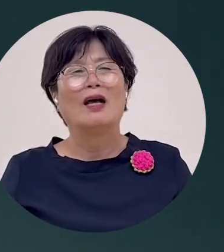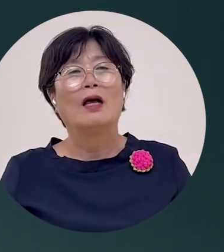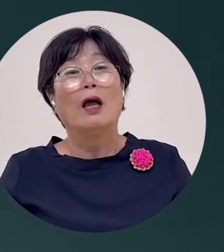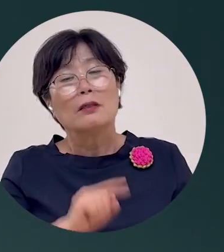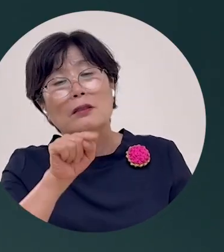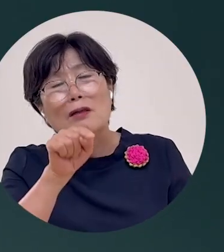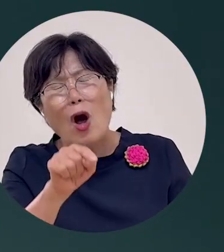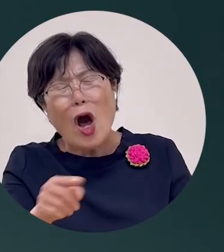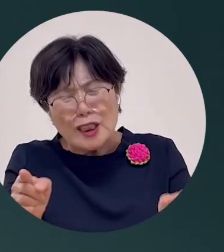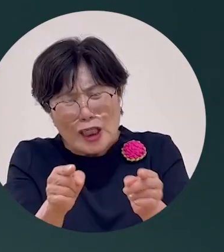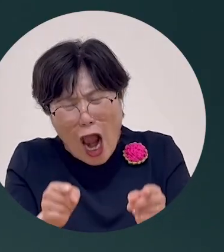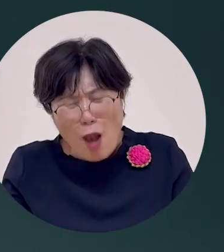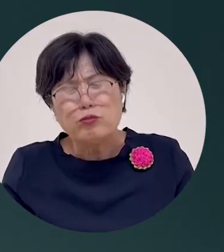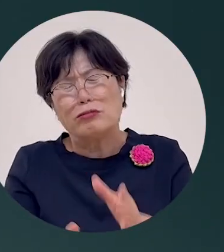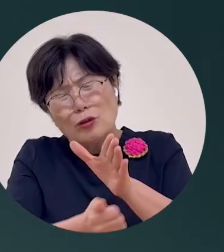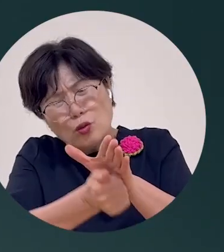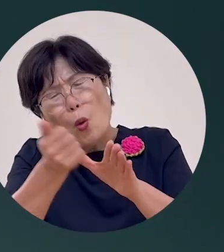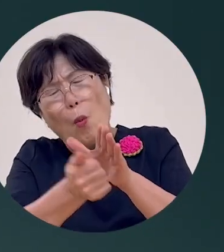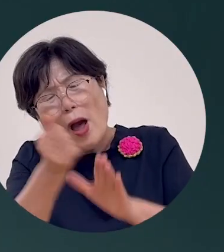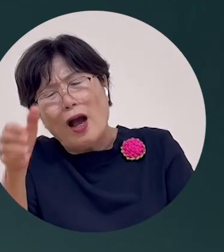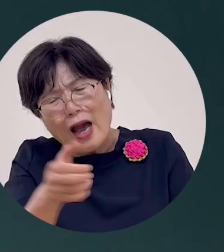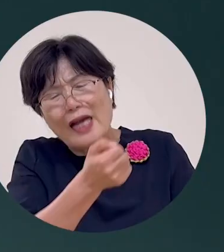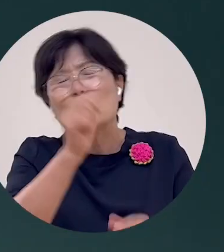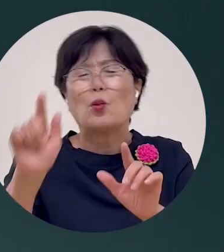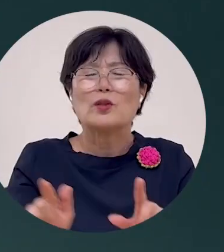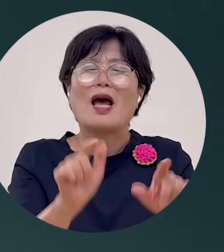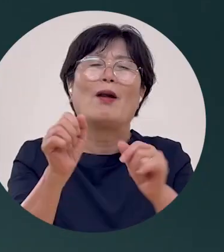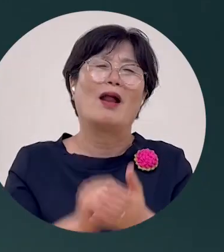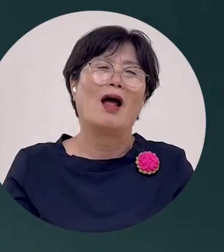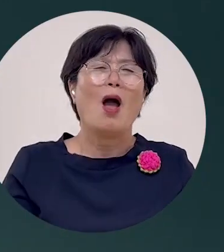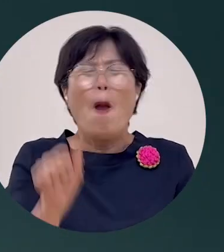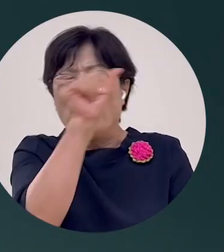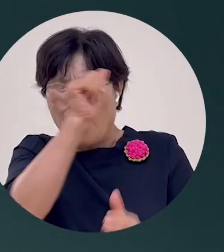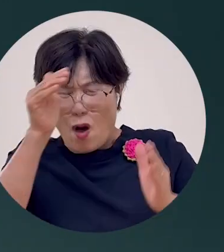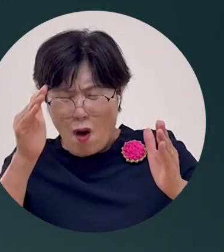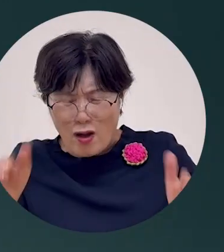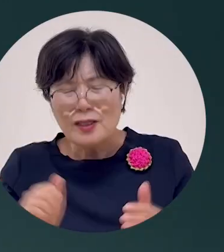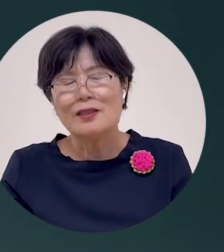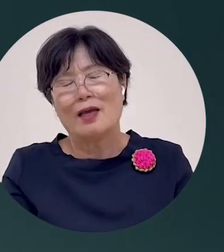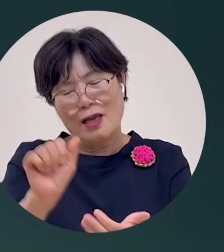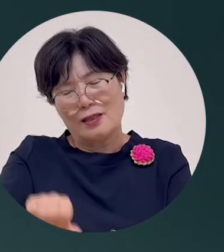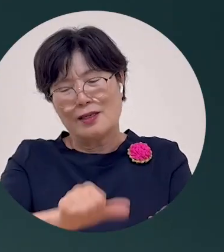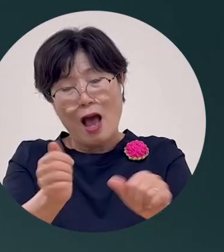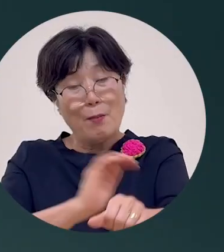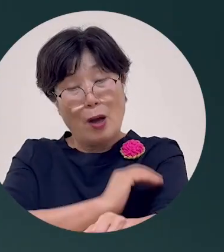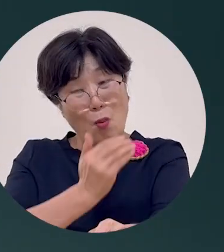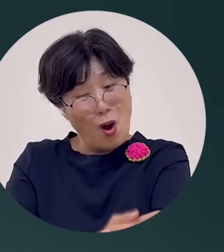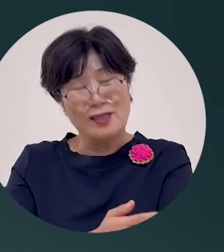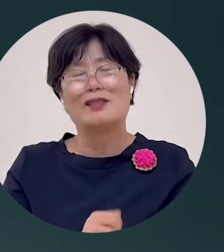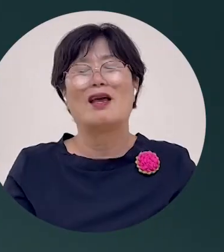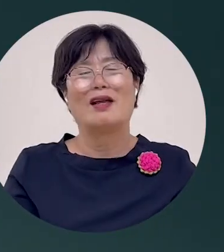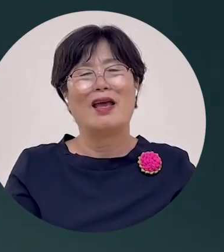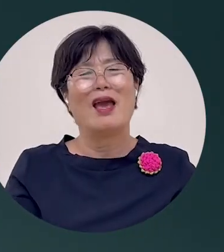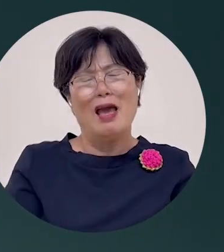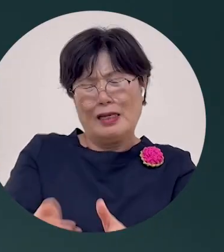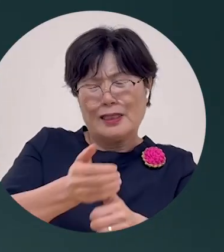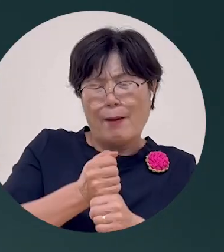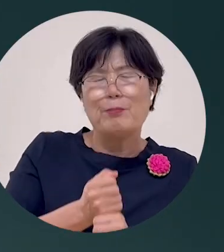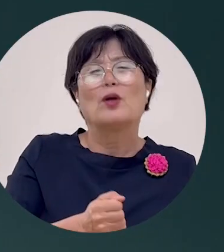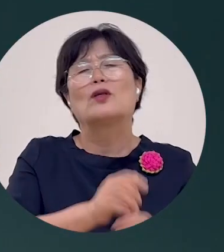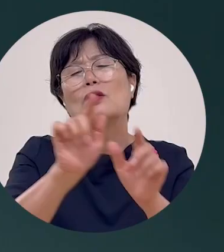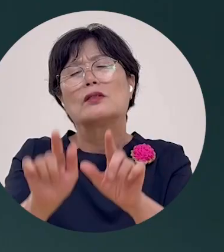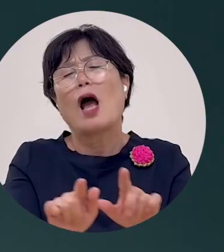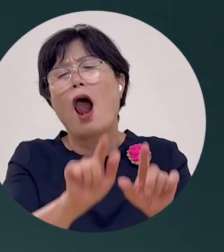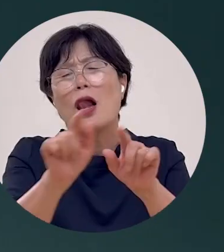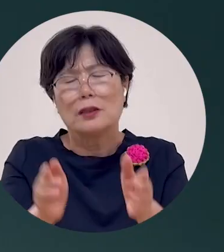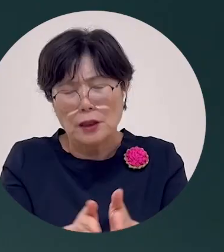그렇게 인간은 평생을 사망의 권세에 잡혀서 소망을 잃어버린